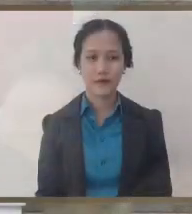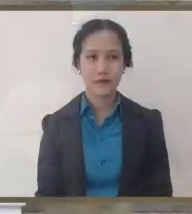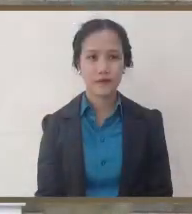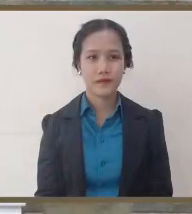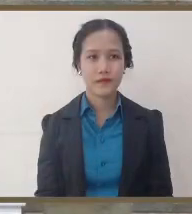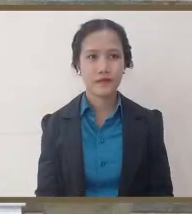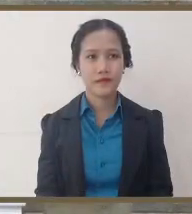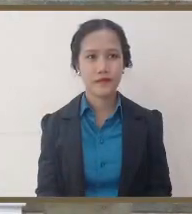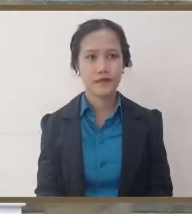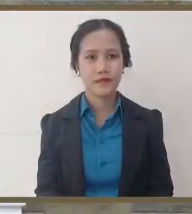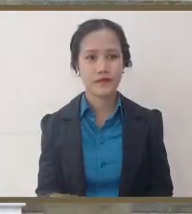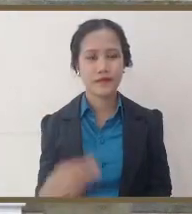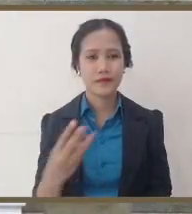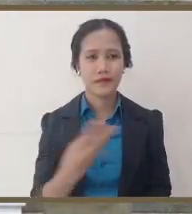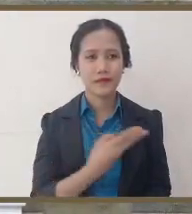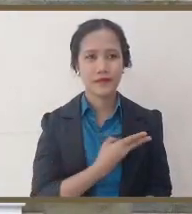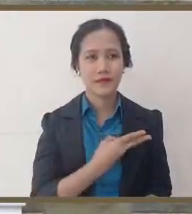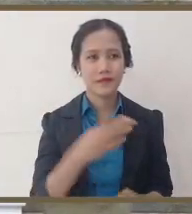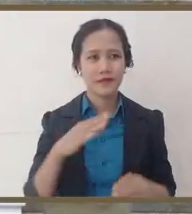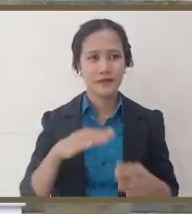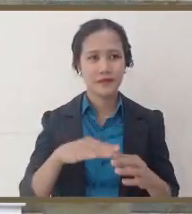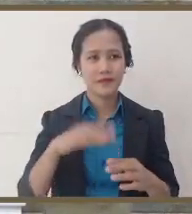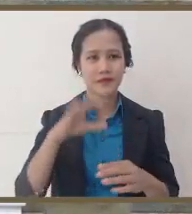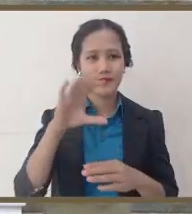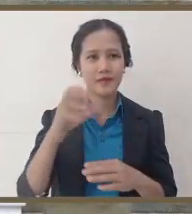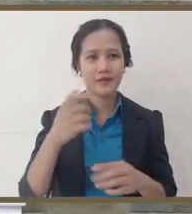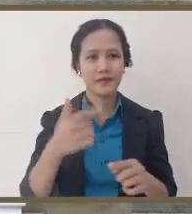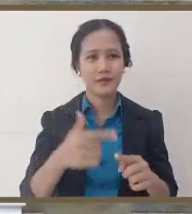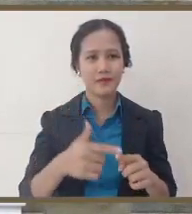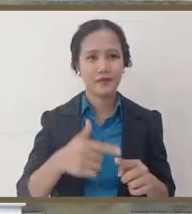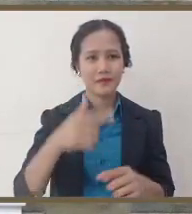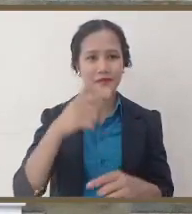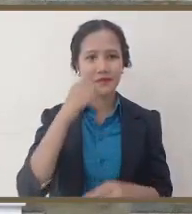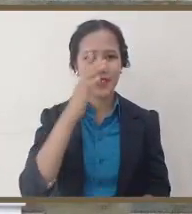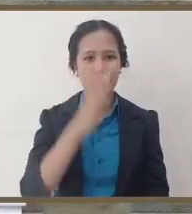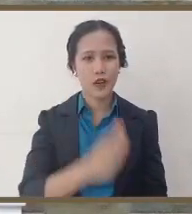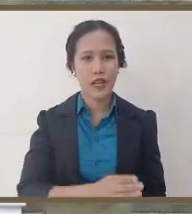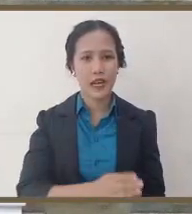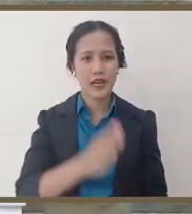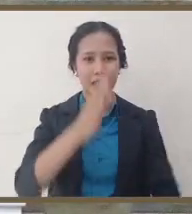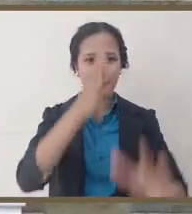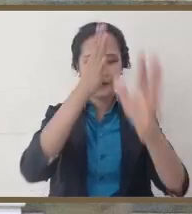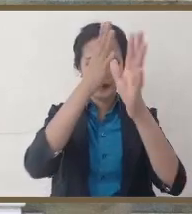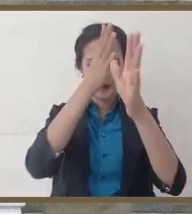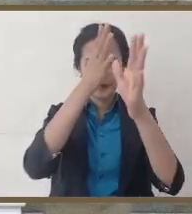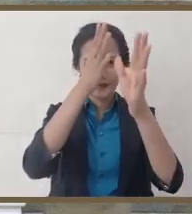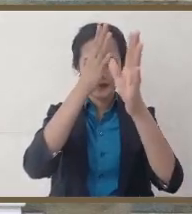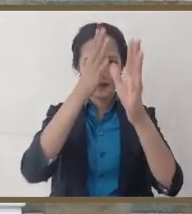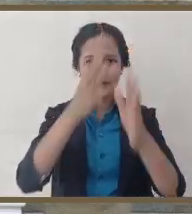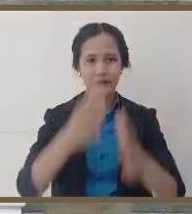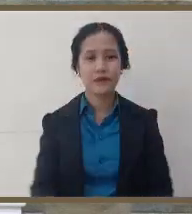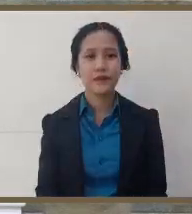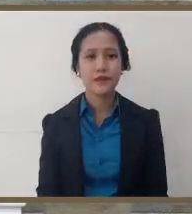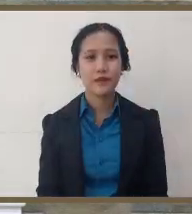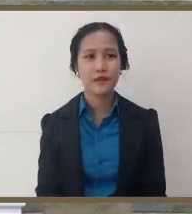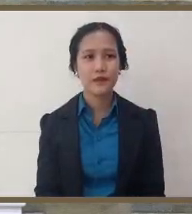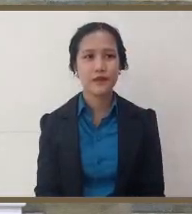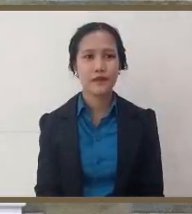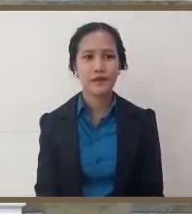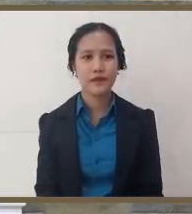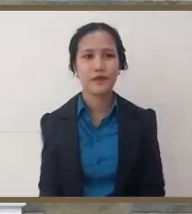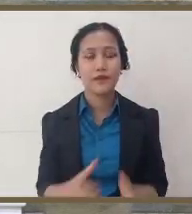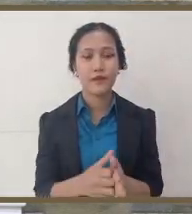Simba'y tinatag ng Diyos Anak, dito